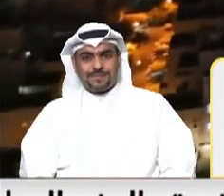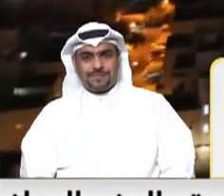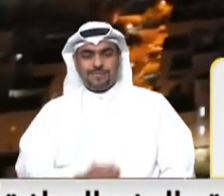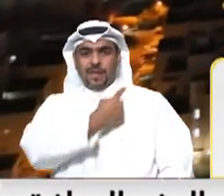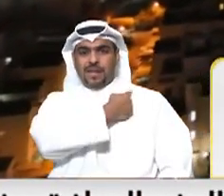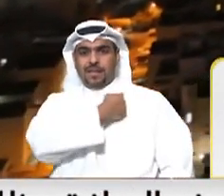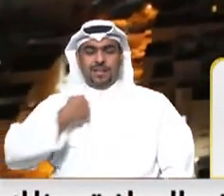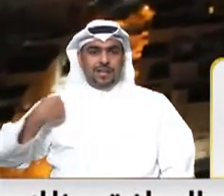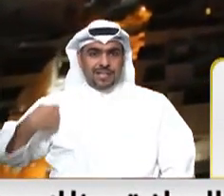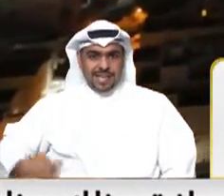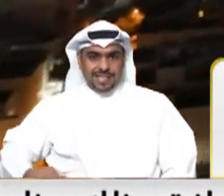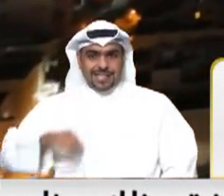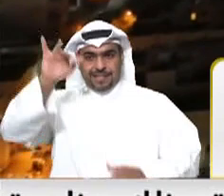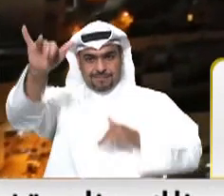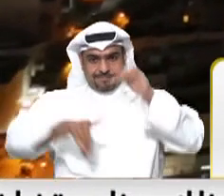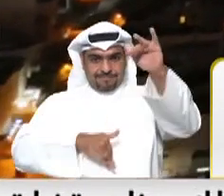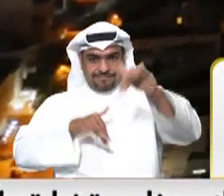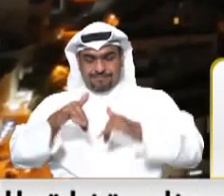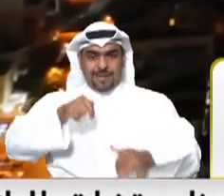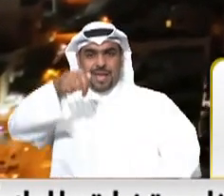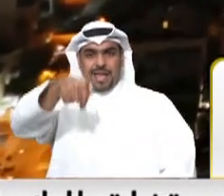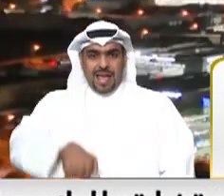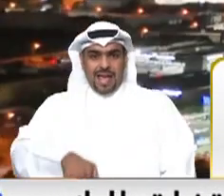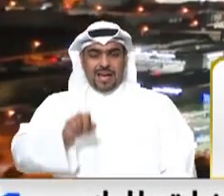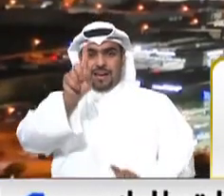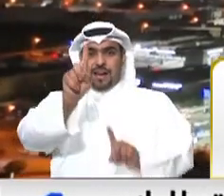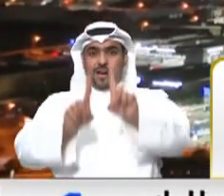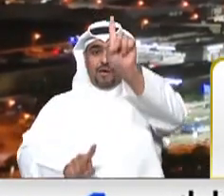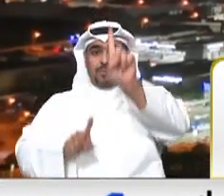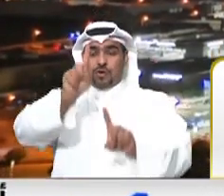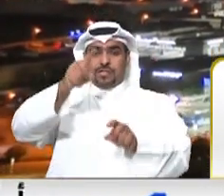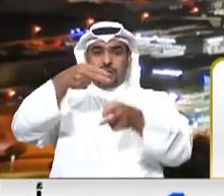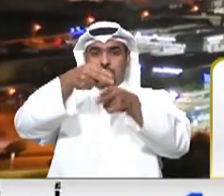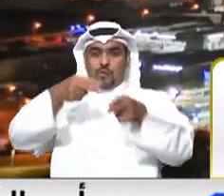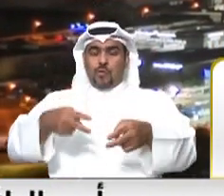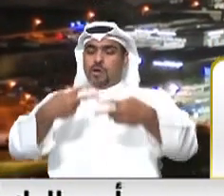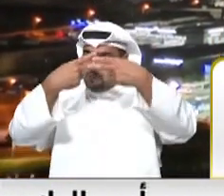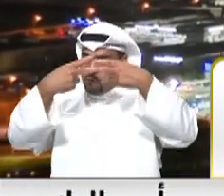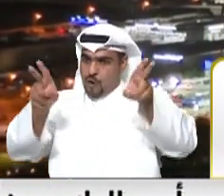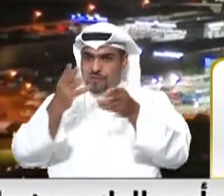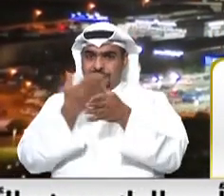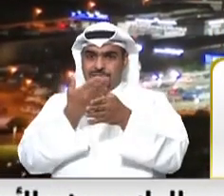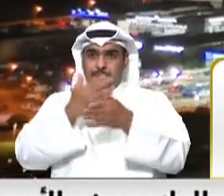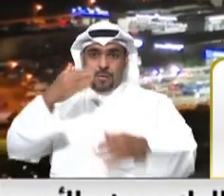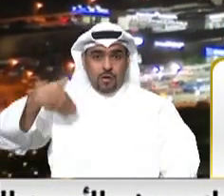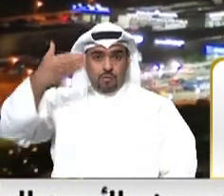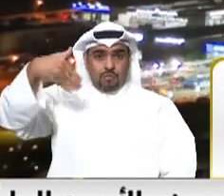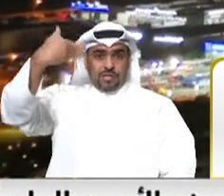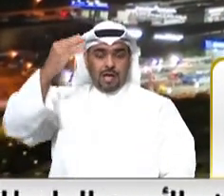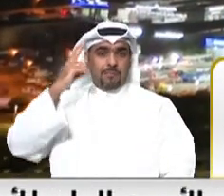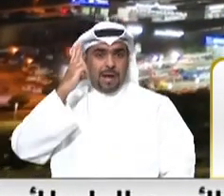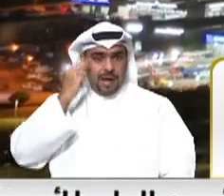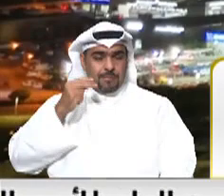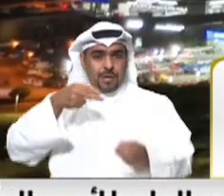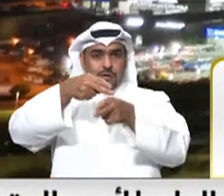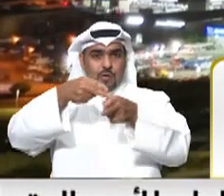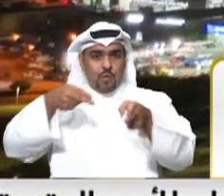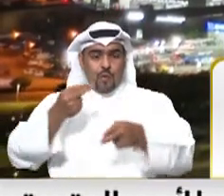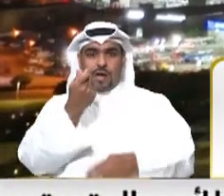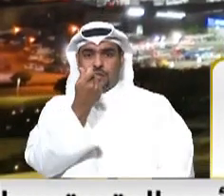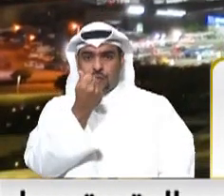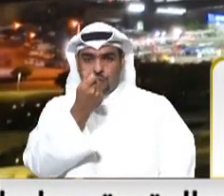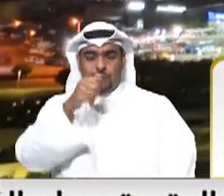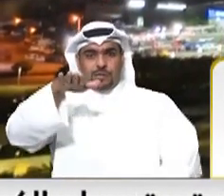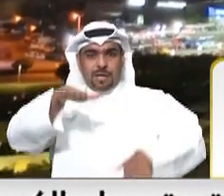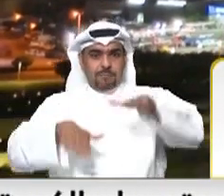باستمرار لتعزيز التعاون مع الشركات العالمية توافقا مع رؤية كويت جديدة وبناء قاعدة استثمارية لمركز